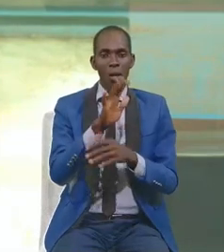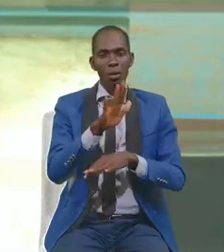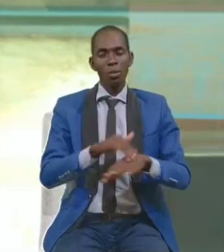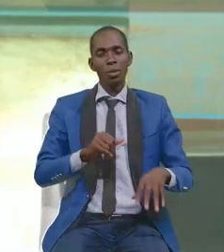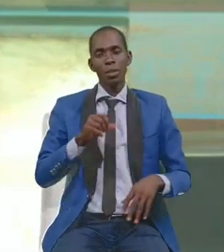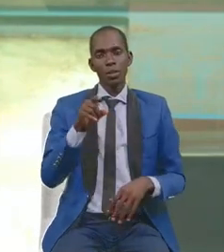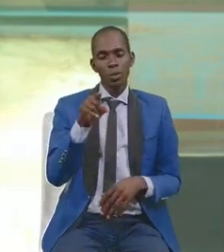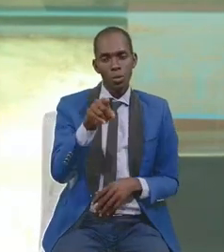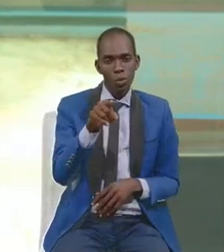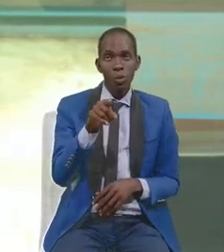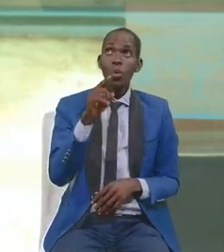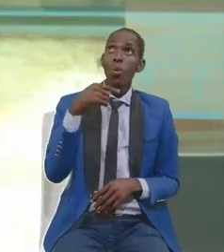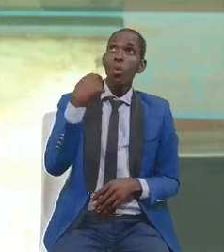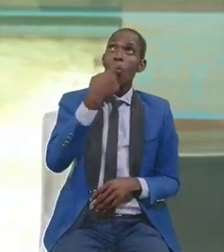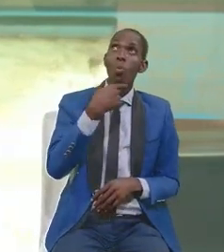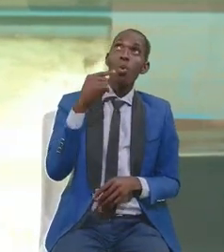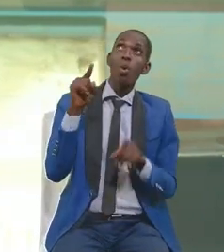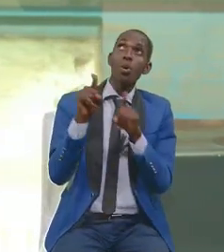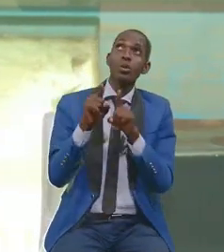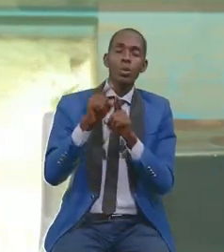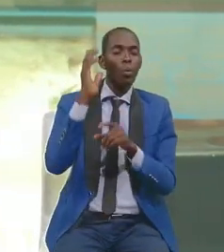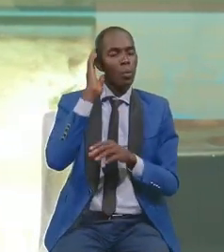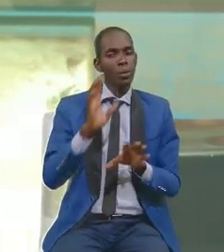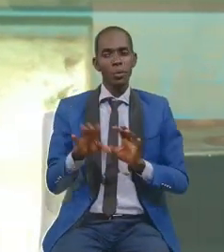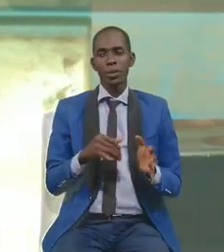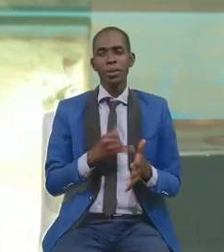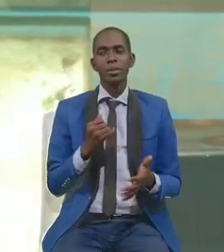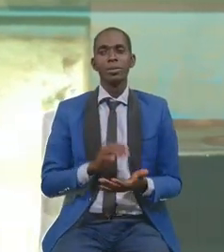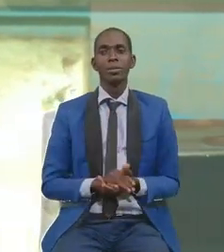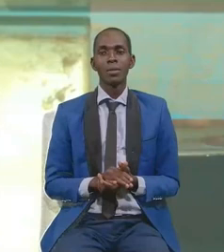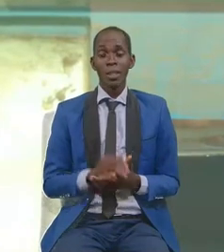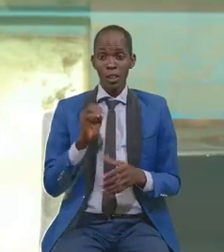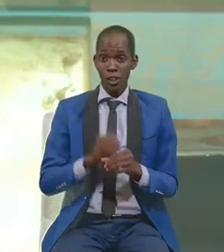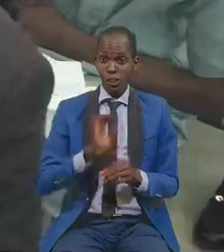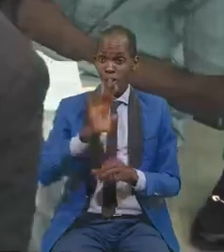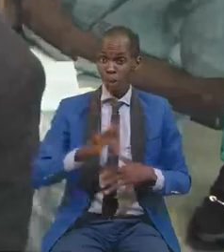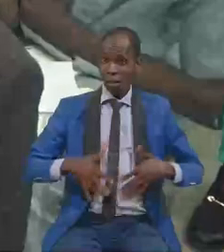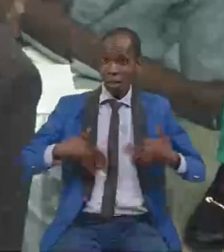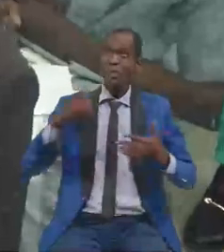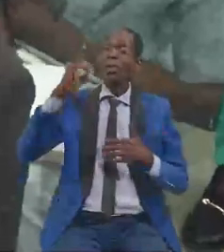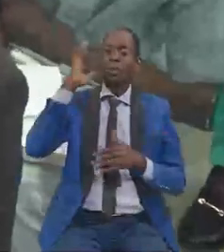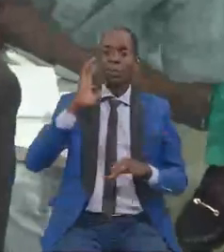c'est lui qui le fera. Dans votre vie, il le fera.